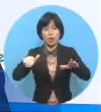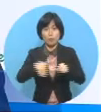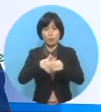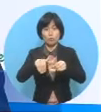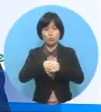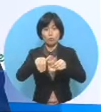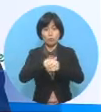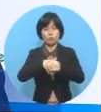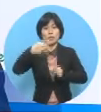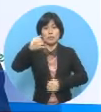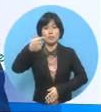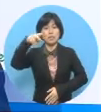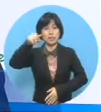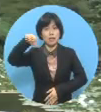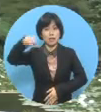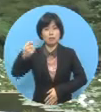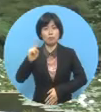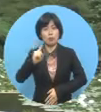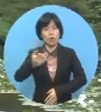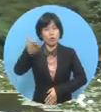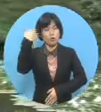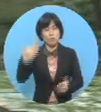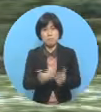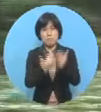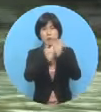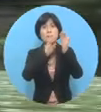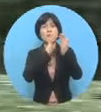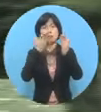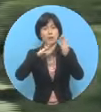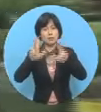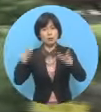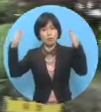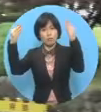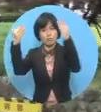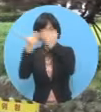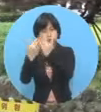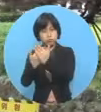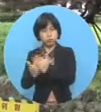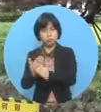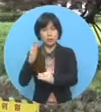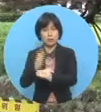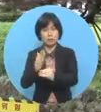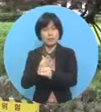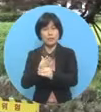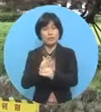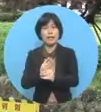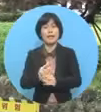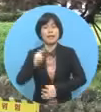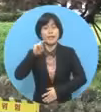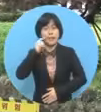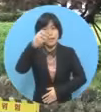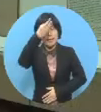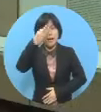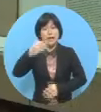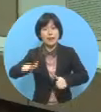현실입니다. 남도문의 르네상스는 이처럼 한때 융성했으나 점차 그 명맥을 잃어가고